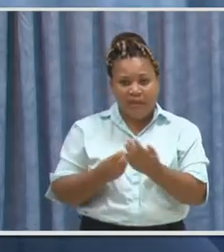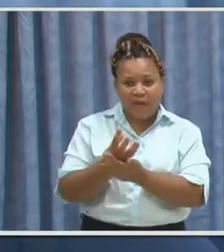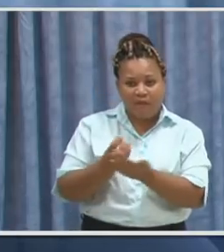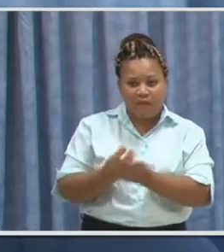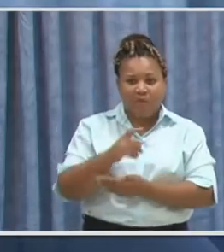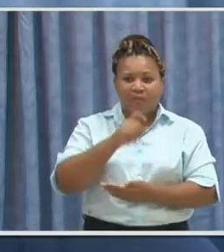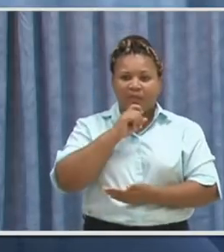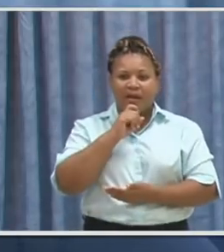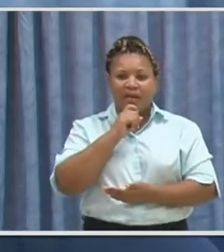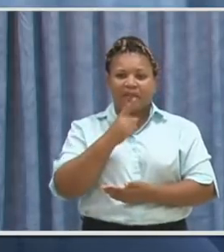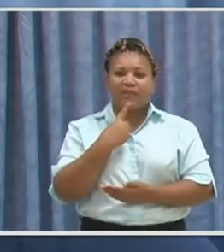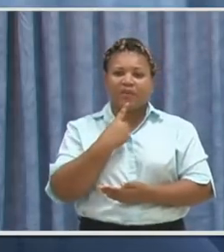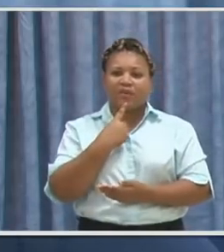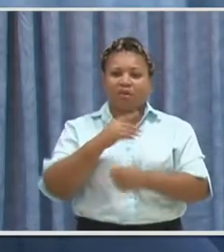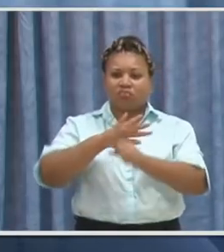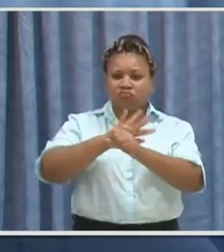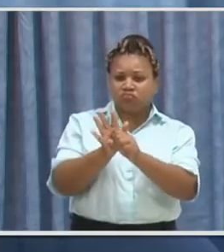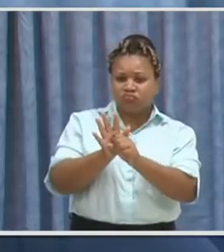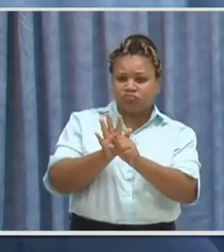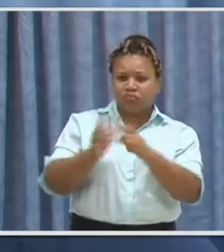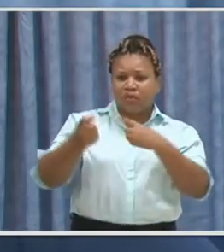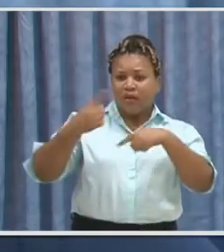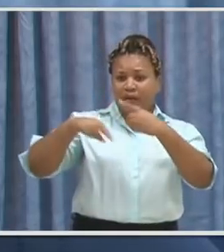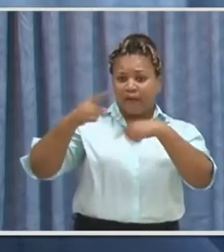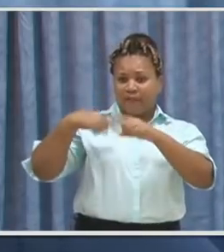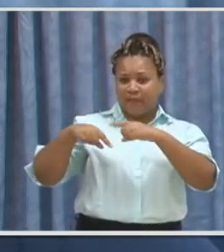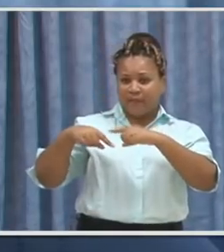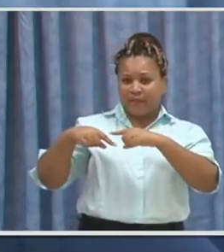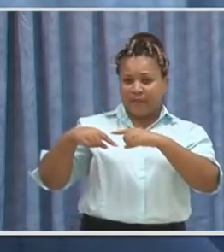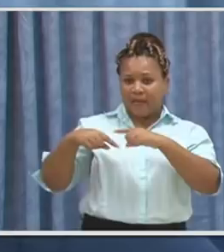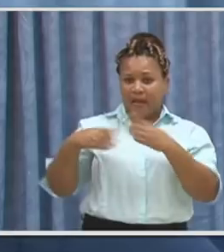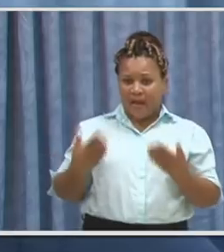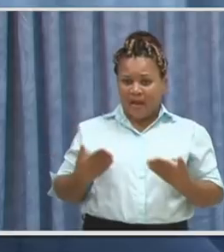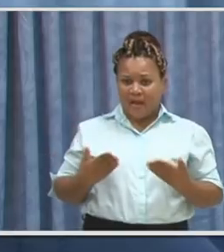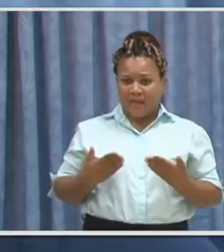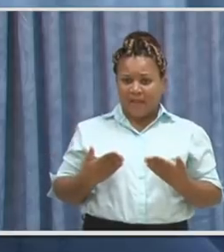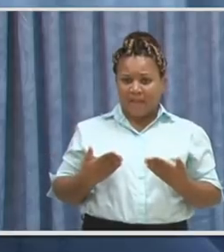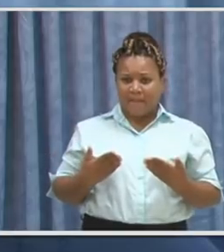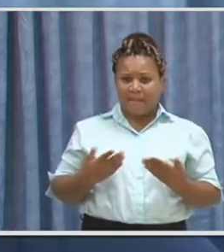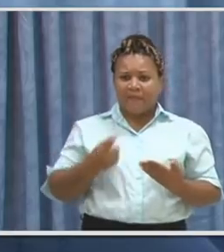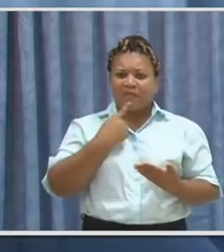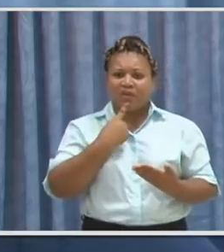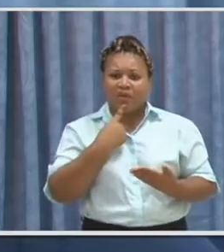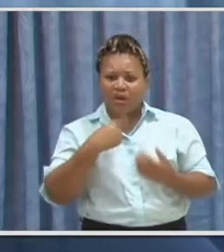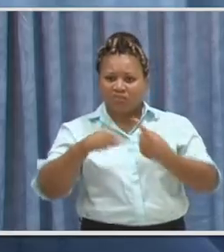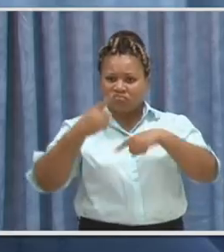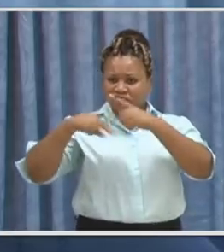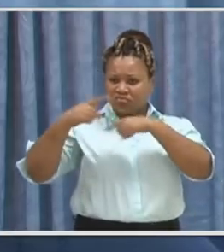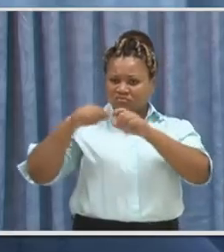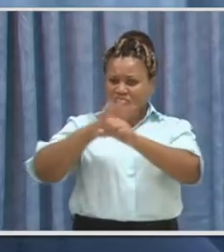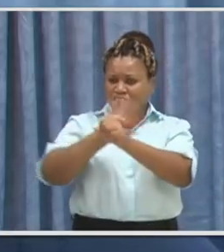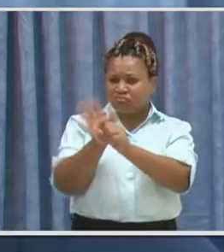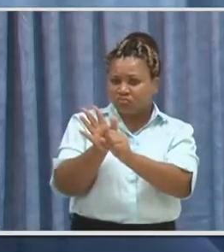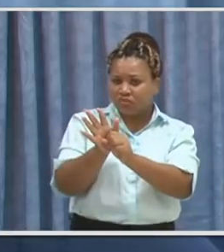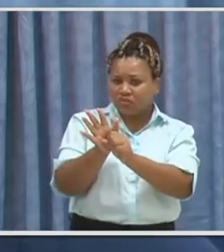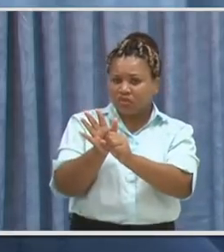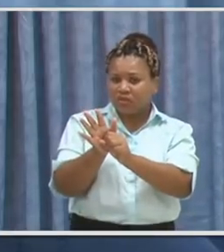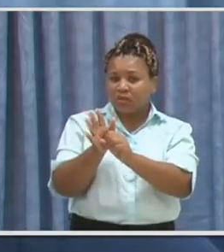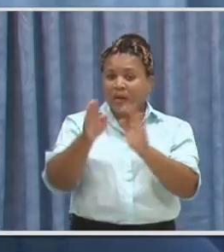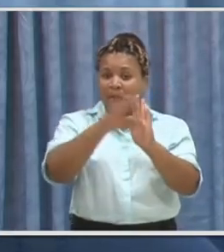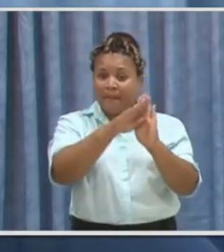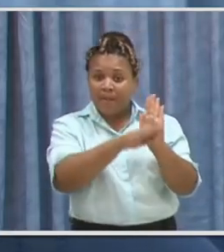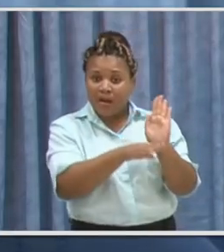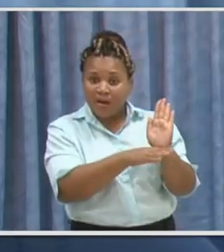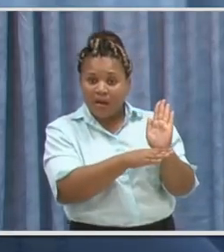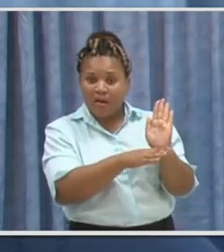gouvernement, c'est ça, il y en a peut-être pour le département de la santé, il y en a peut-être pour mitiguer un peu sa situation, car il y a arrivé, est-ce qu'il y en a un plan qui nous finit comment ce travail